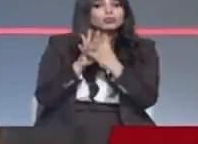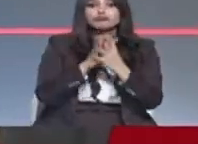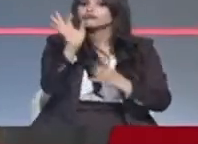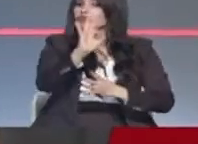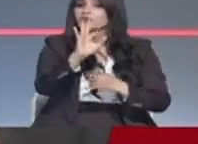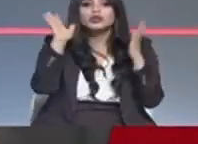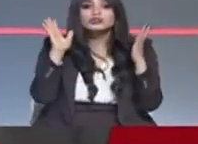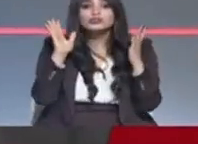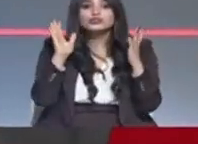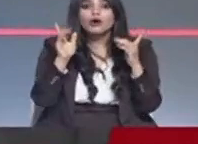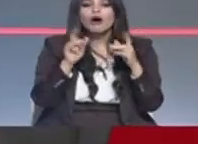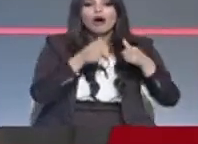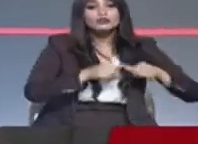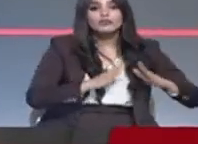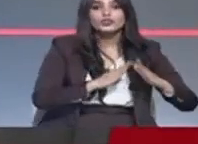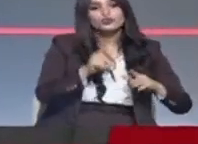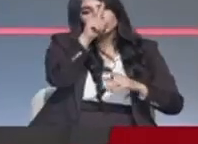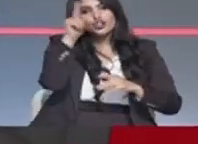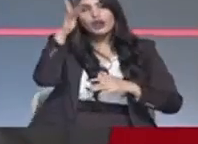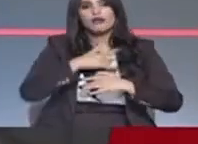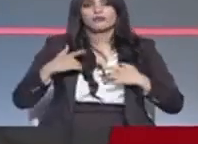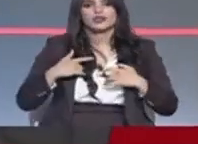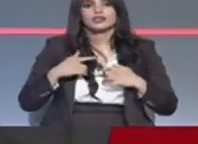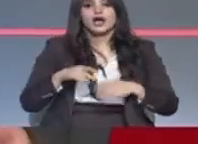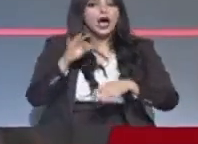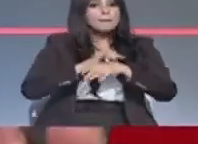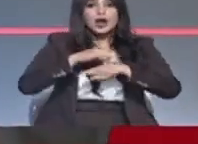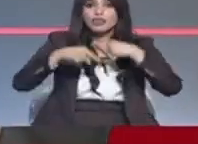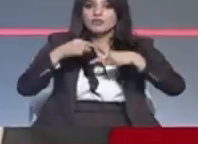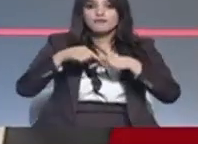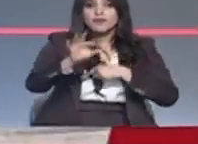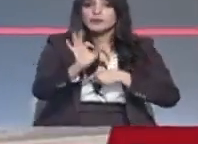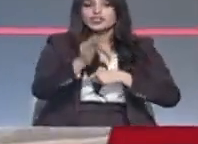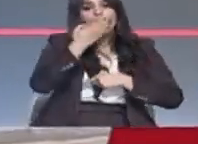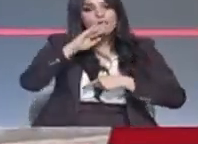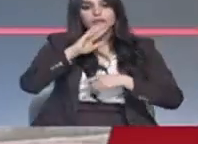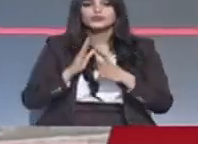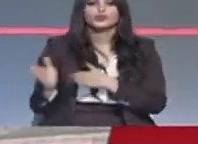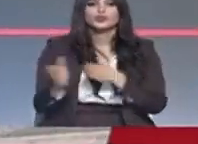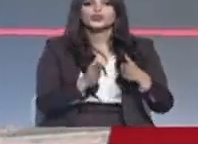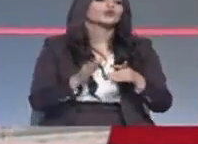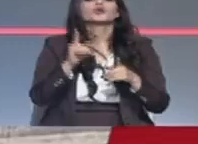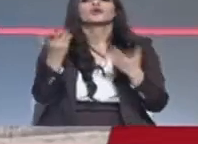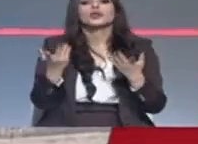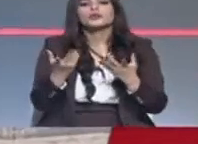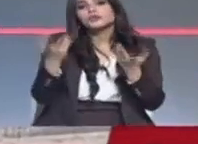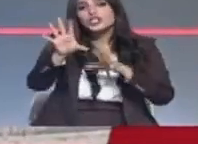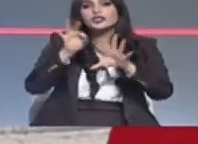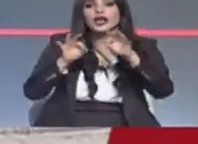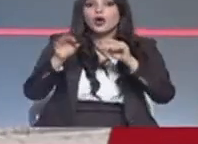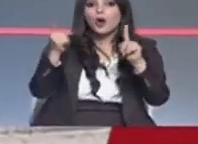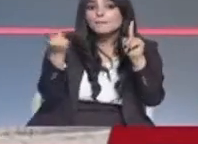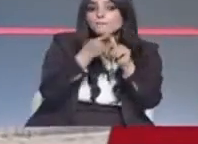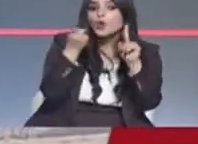ما نتلموش راضين بينا وإن شاء الله لاباس، ما عندناش أمراض مزمنة الحمد لله. إذا كان نختاروا ما بين الحاجة المهمة